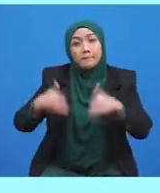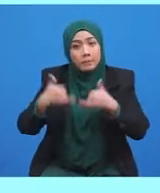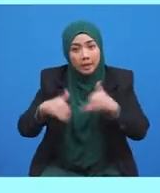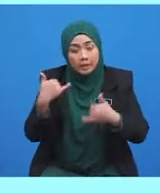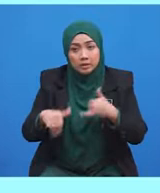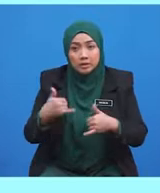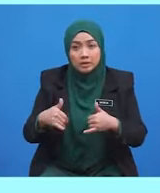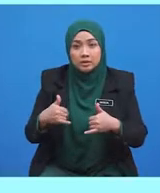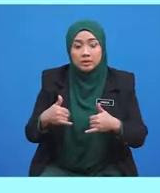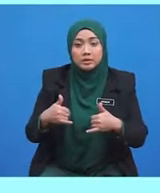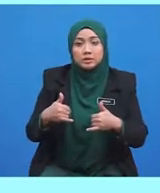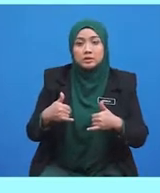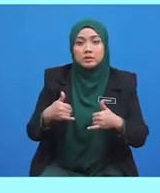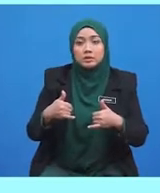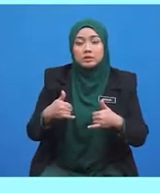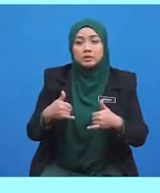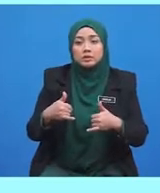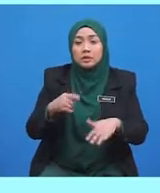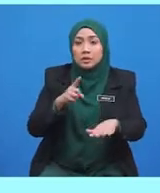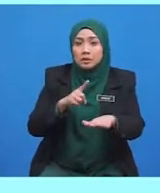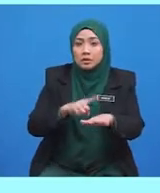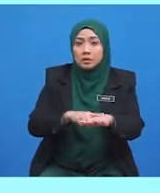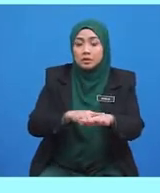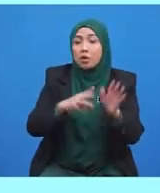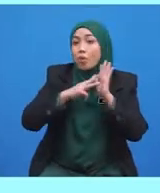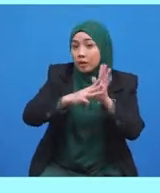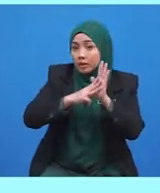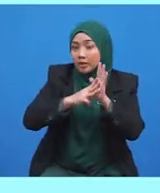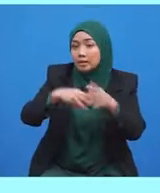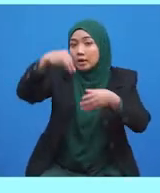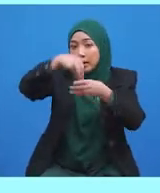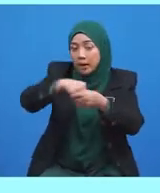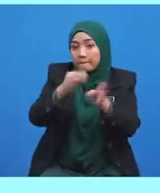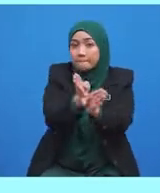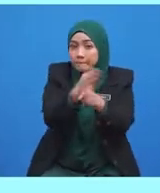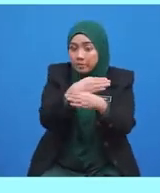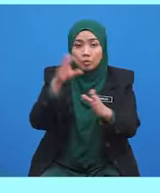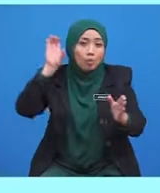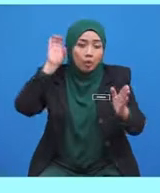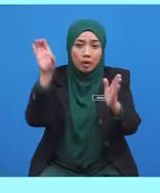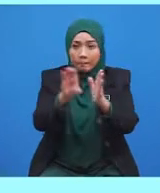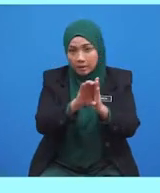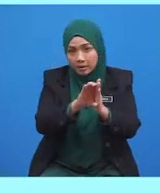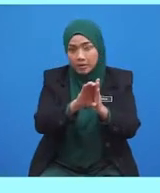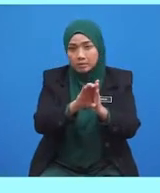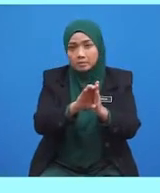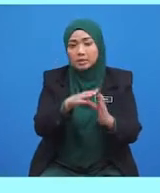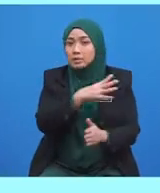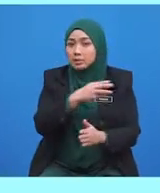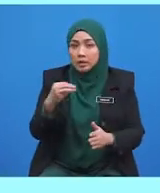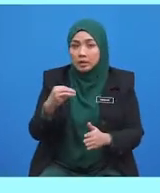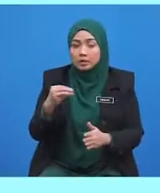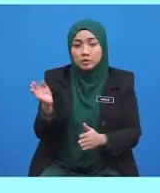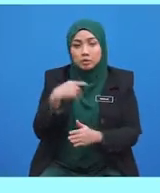bermain permainan diwakili dalam bentuk gambar. Ayuh kita amati dan fahami piktograf